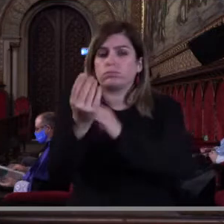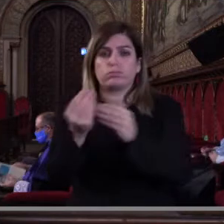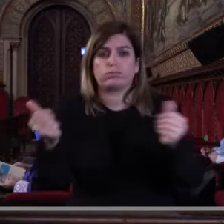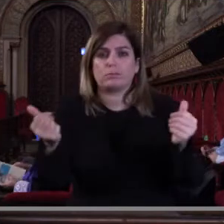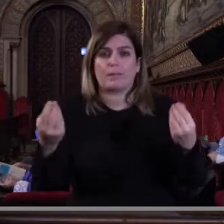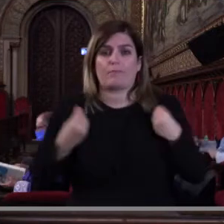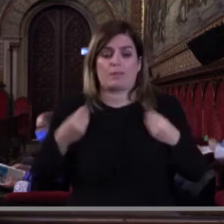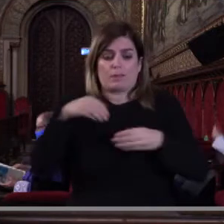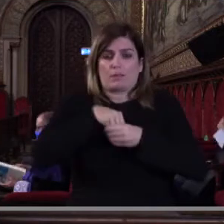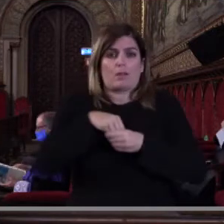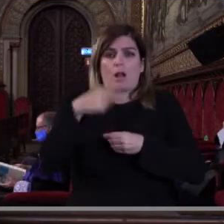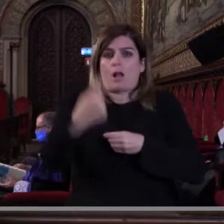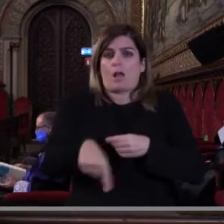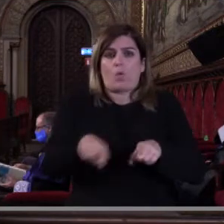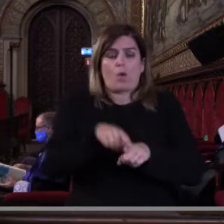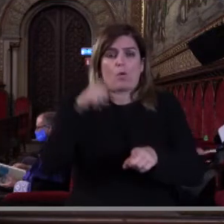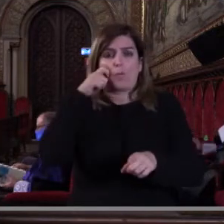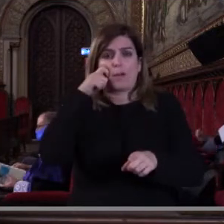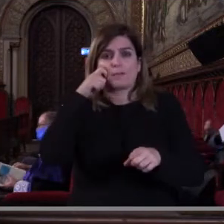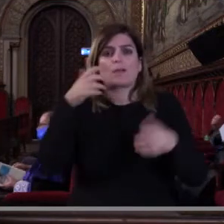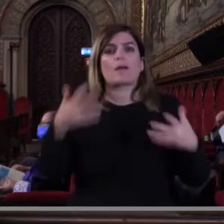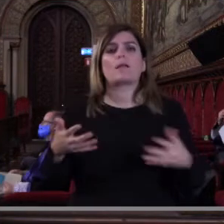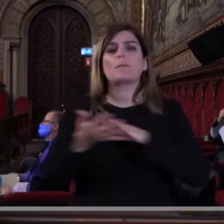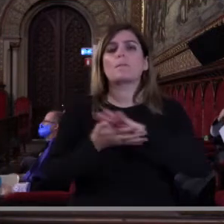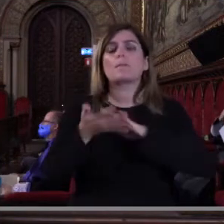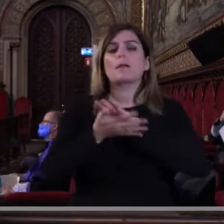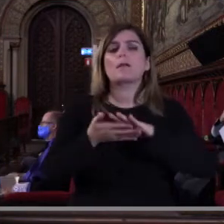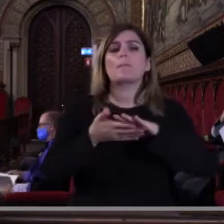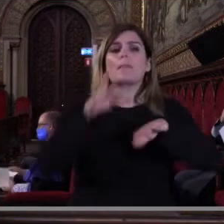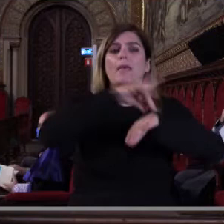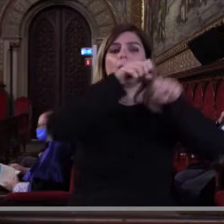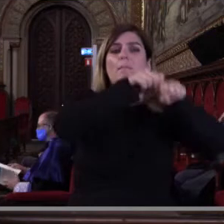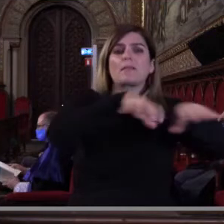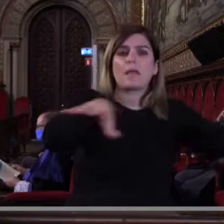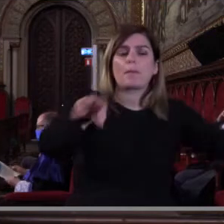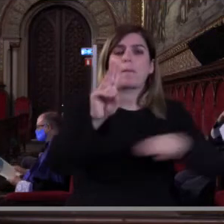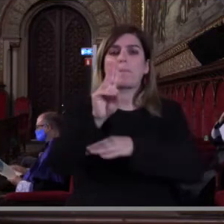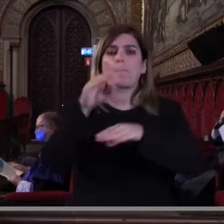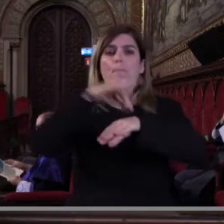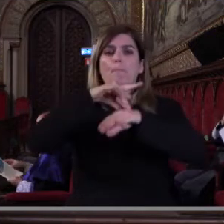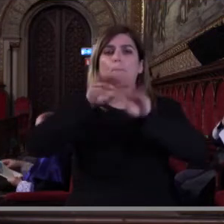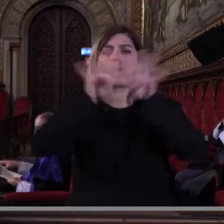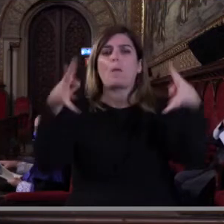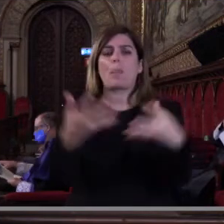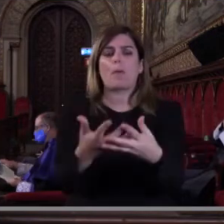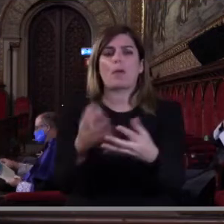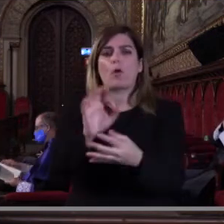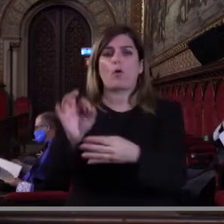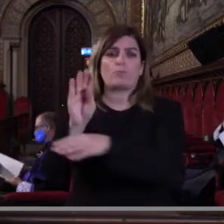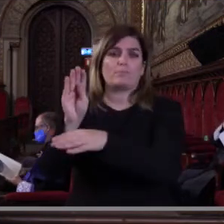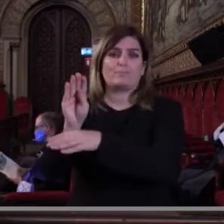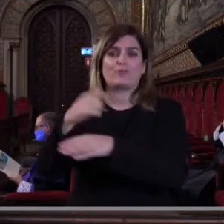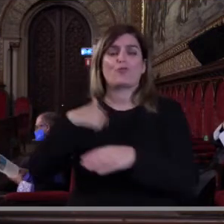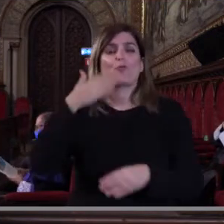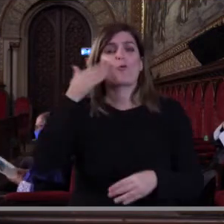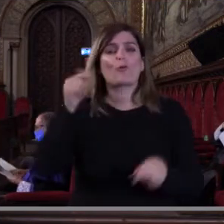com éssers humans. Parlarem d'epidèmies, de pandèmies i lliçons. És un honor poder-ho fer